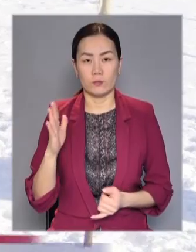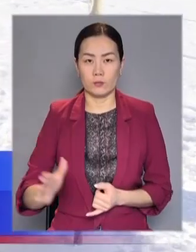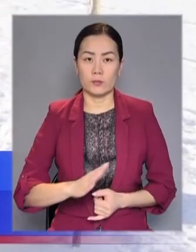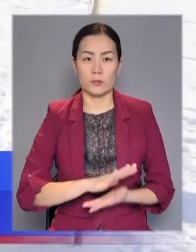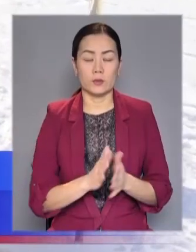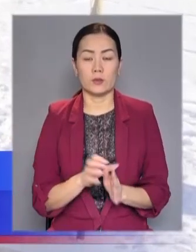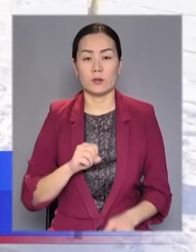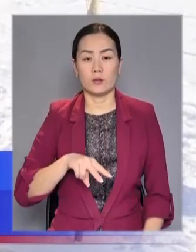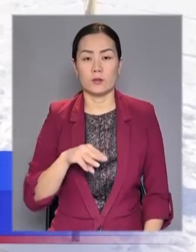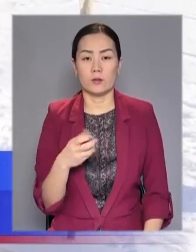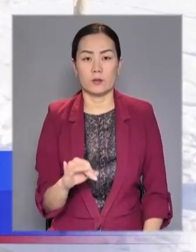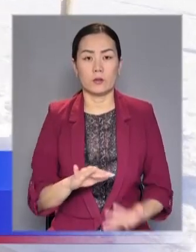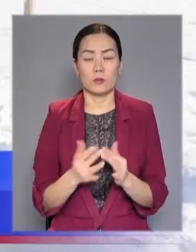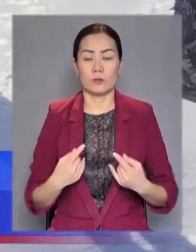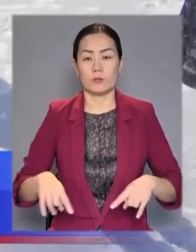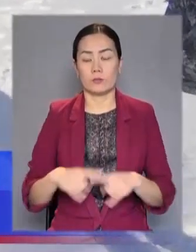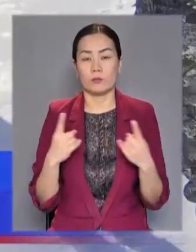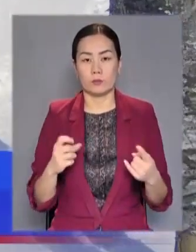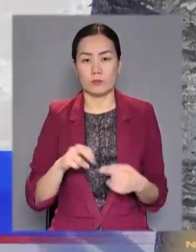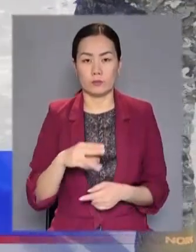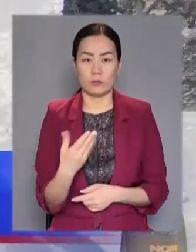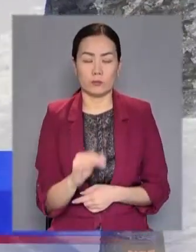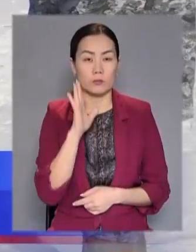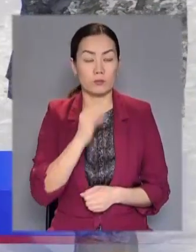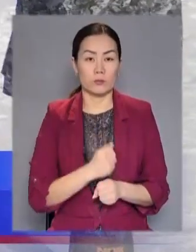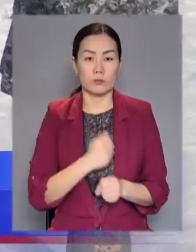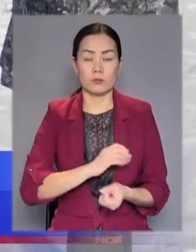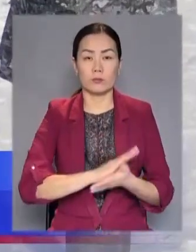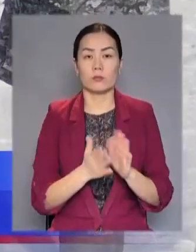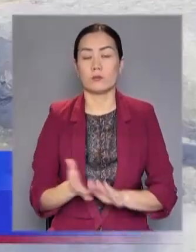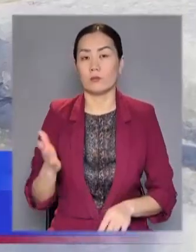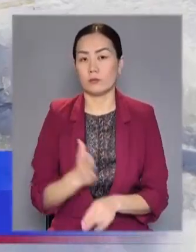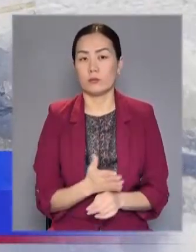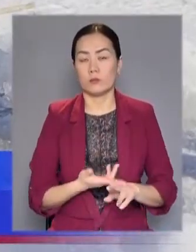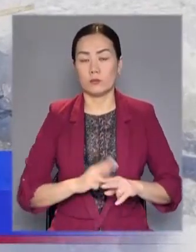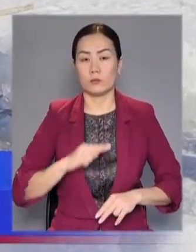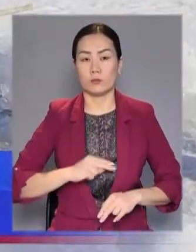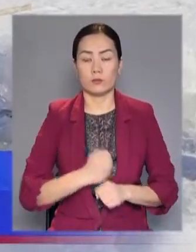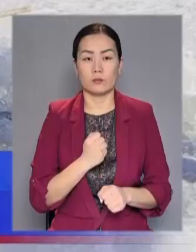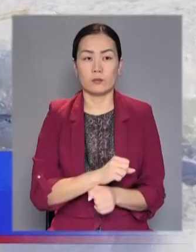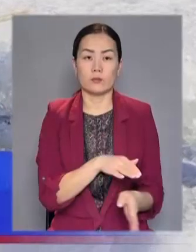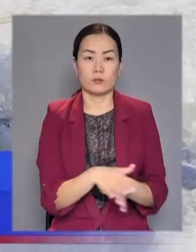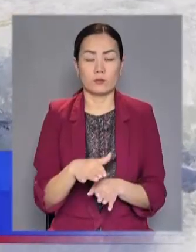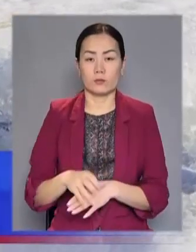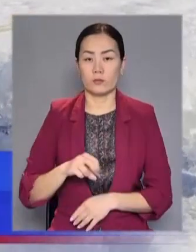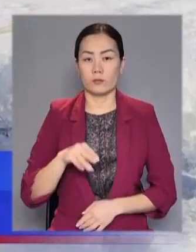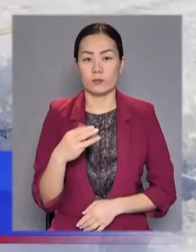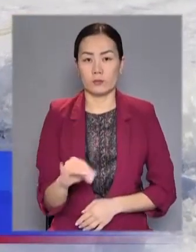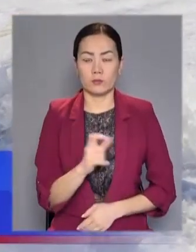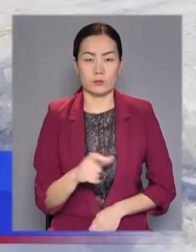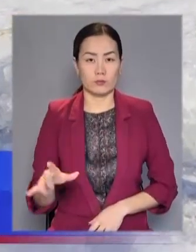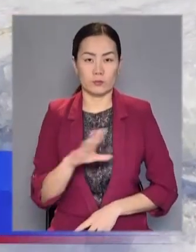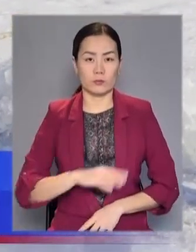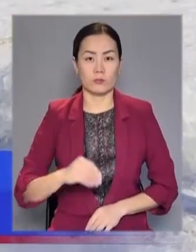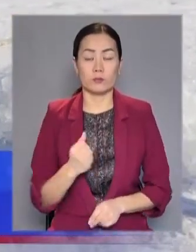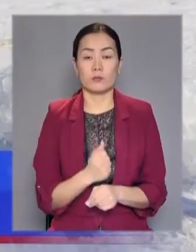Шара Елтай ауылдық округіне қарасты үлкен Елтай су тоғанында ұйымдастырылған. Аталған жұмыстарды атқару Елтай ауылының